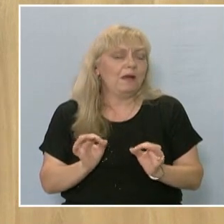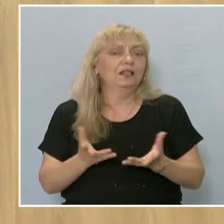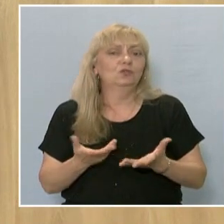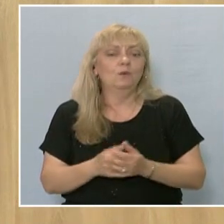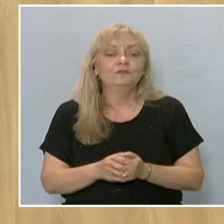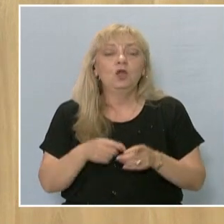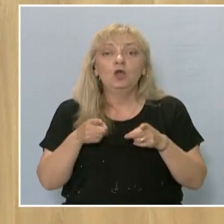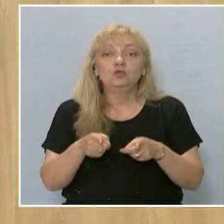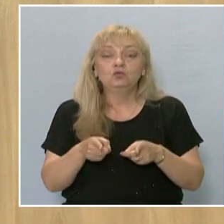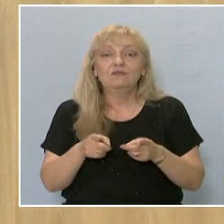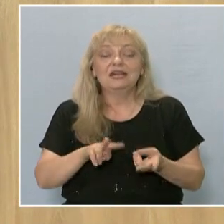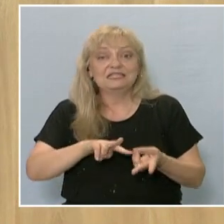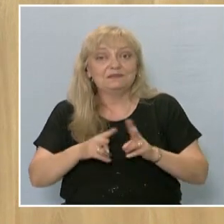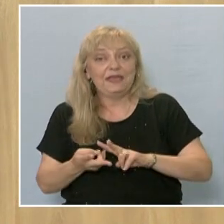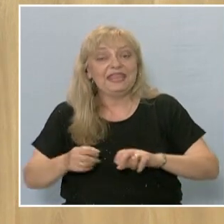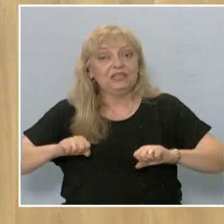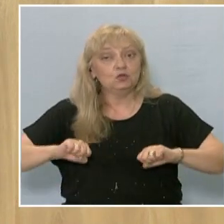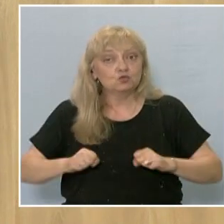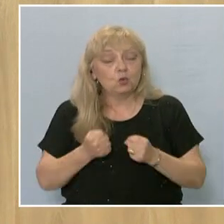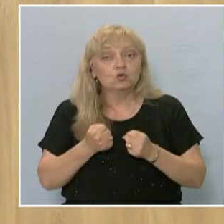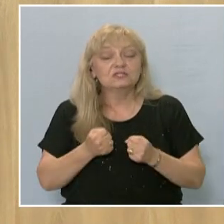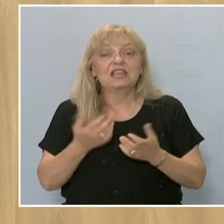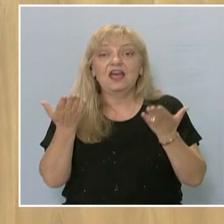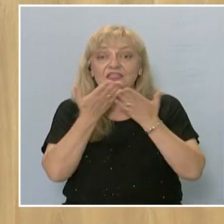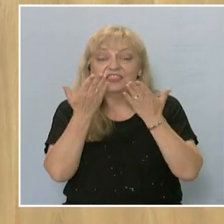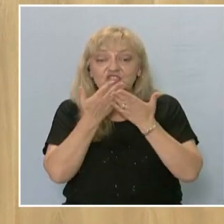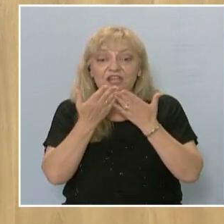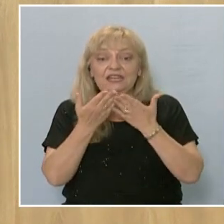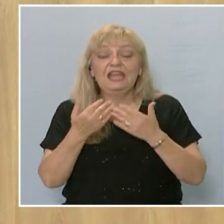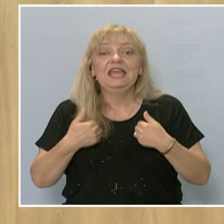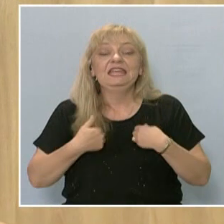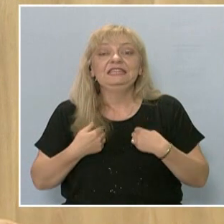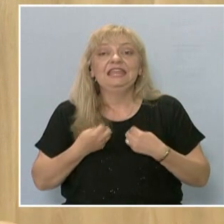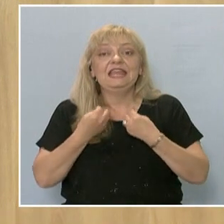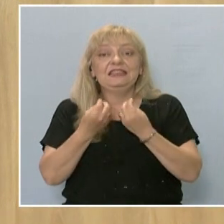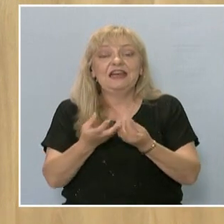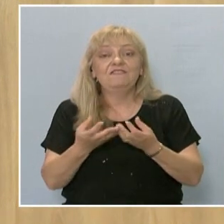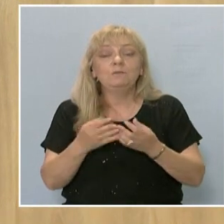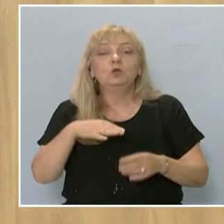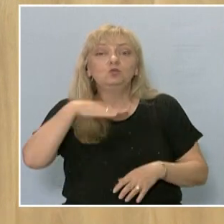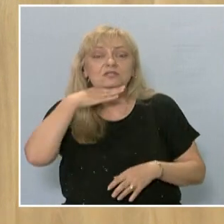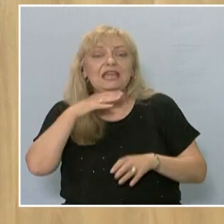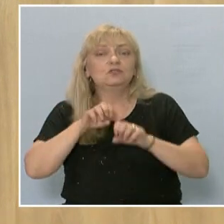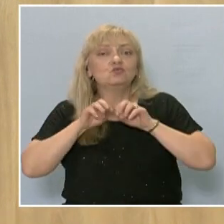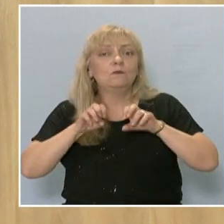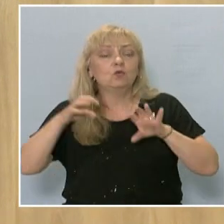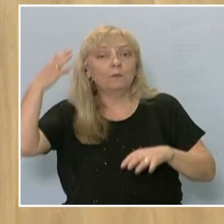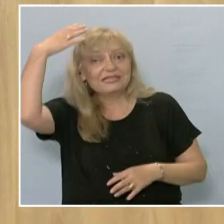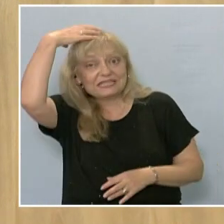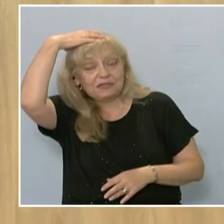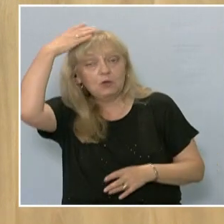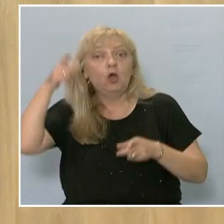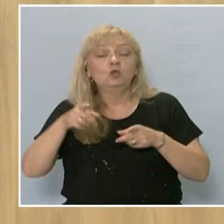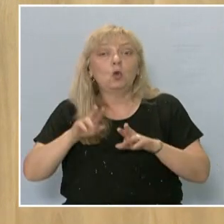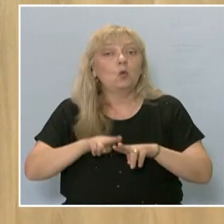това е абсолютното че сменяйки скоростта на четене варирайки ние подаваме достатъчно информация на мозъка и той остава буден